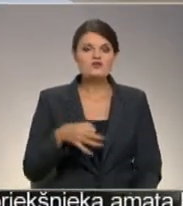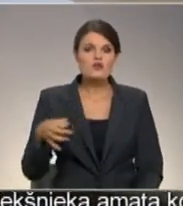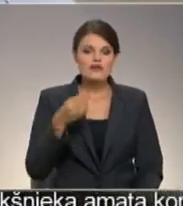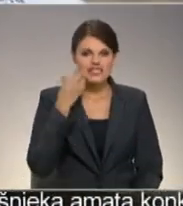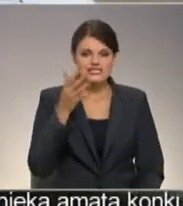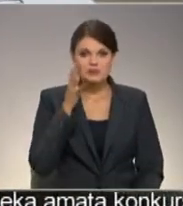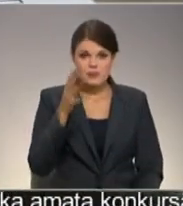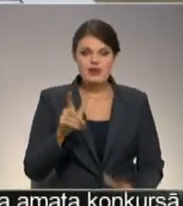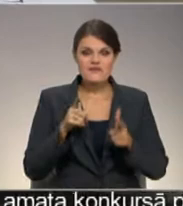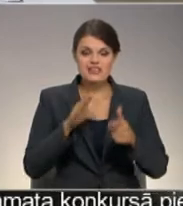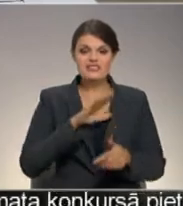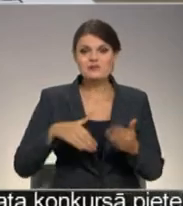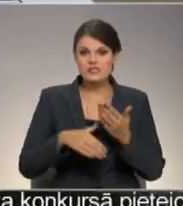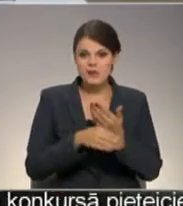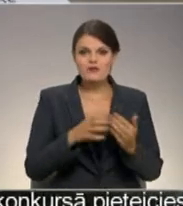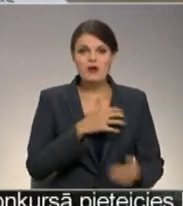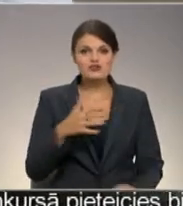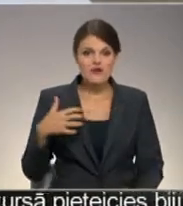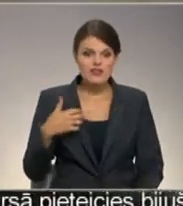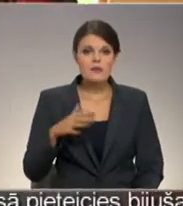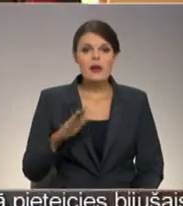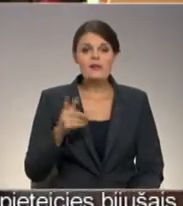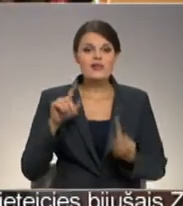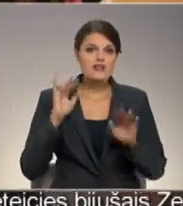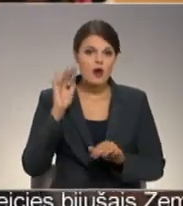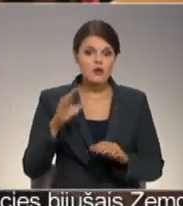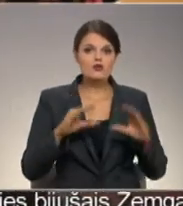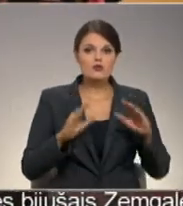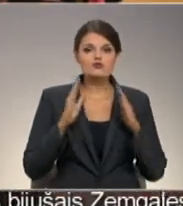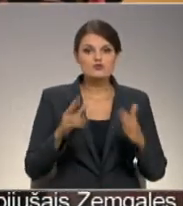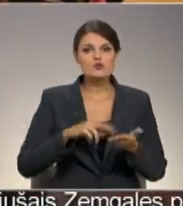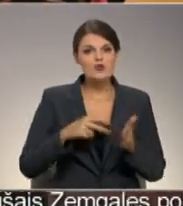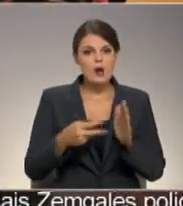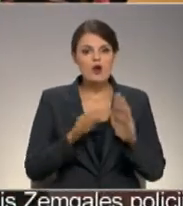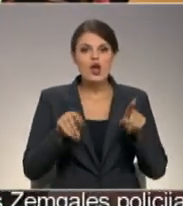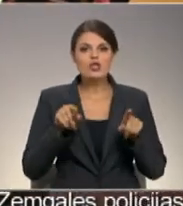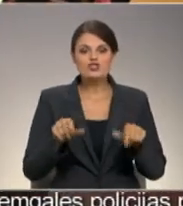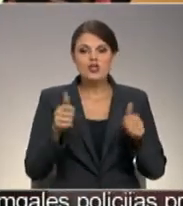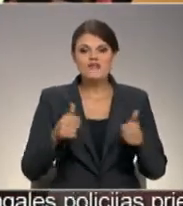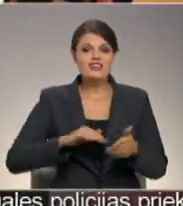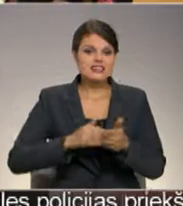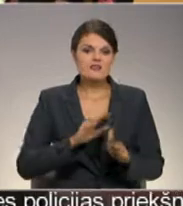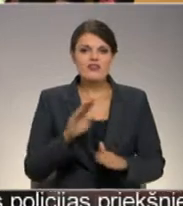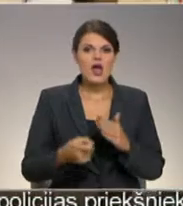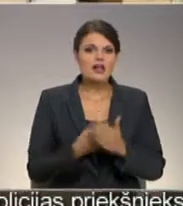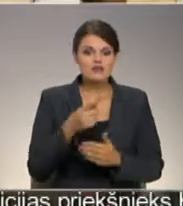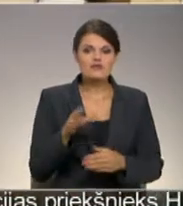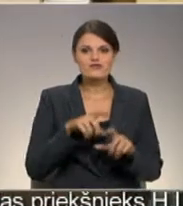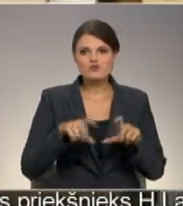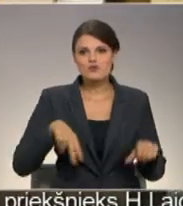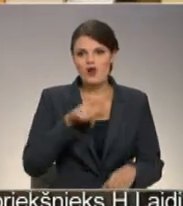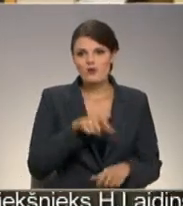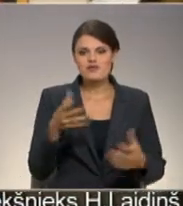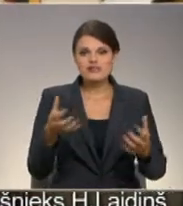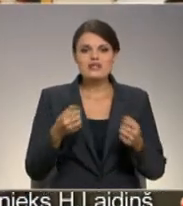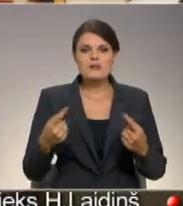izglītības pārvalde vērsās pēc palīdzības pašvaldībā, bet nākotnē budžets būtu jāplāno, lai šāda situācija nerastos un visu skolu direktori